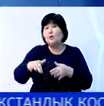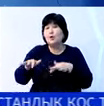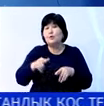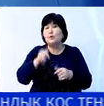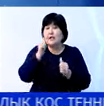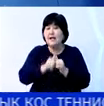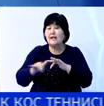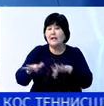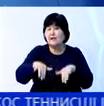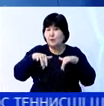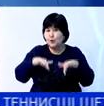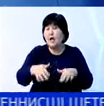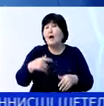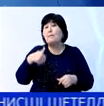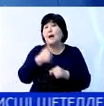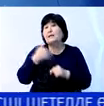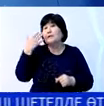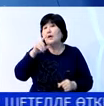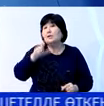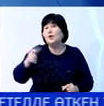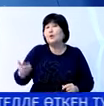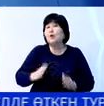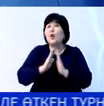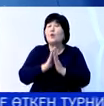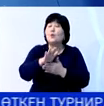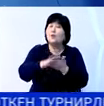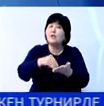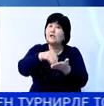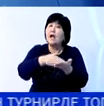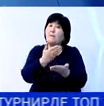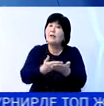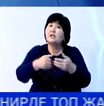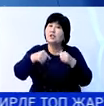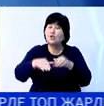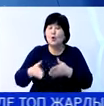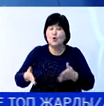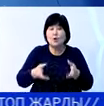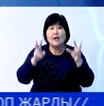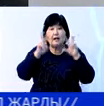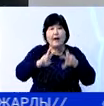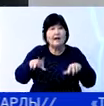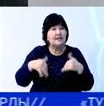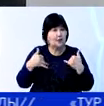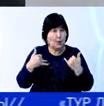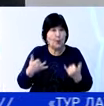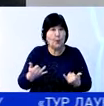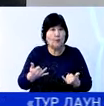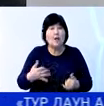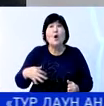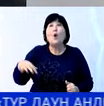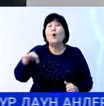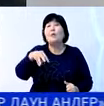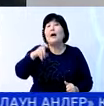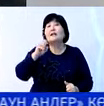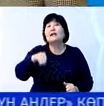шараларды жиі өткізіп келеді. Басты мақсат тұрғындар өтінішін қаперге алып, мәселелерін шешудің жолдарын қарастыру. Облыстық